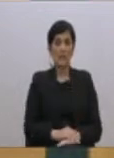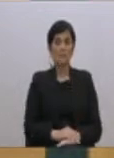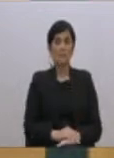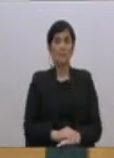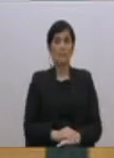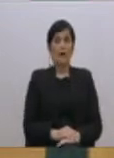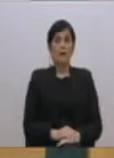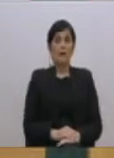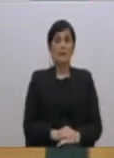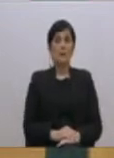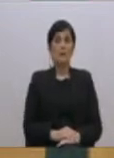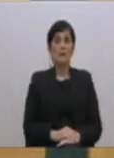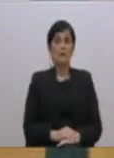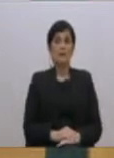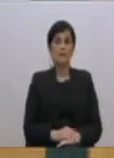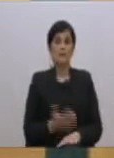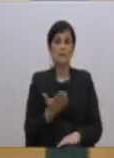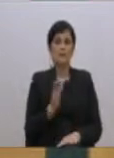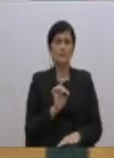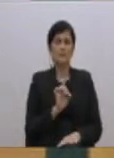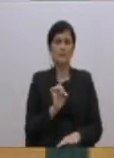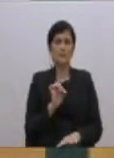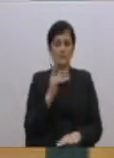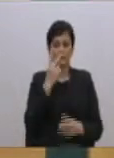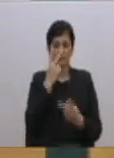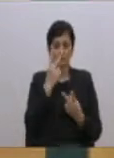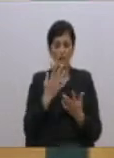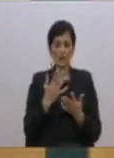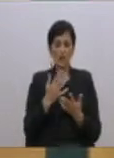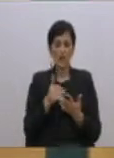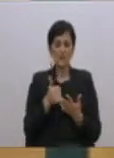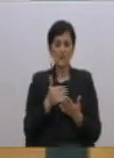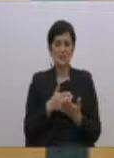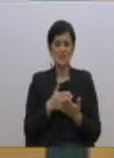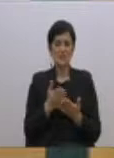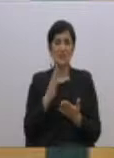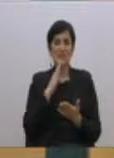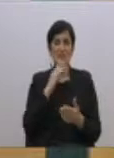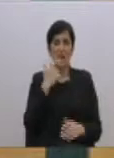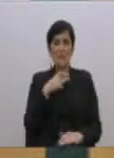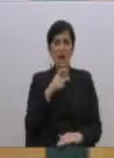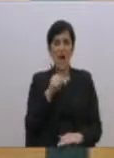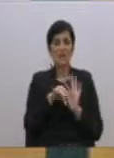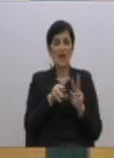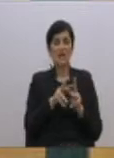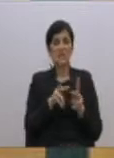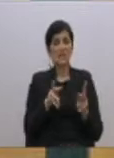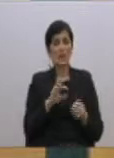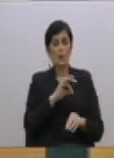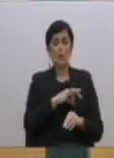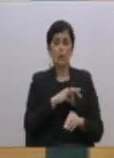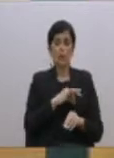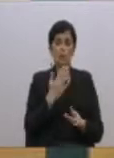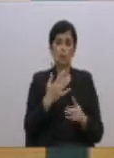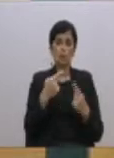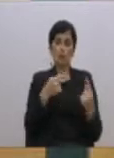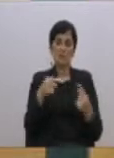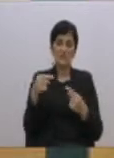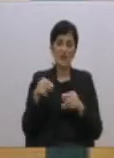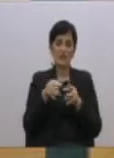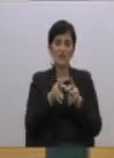რაღაცა ის არის, როგორც ჩანს ეს ქალბატონი ხატიასთვის, შინაგან საქმეთა სტიციას თუ სხვა